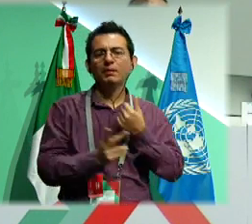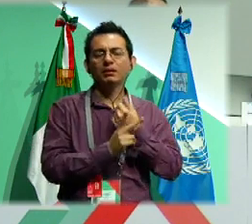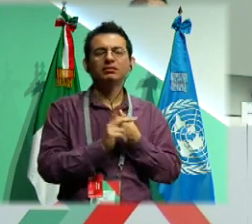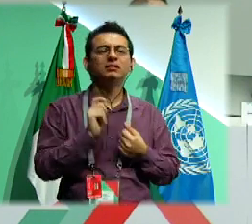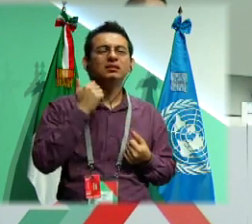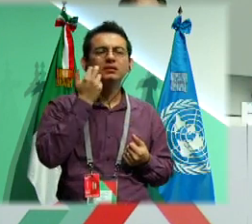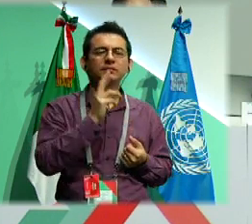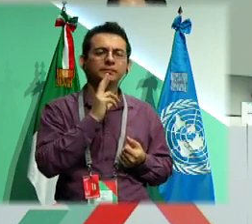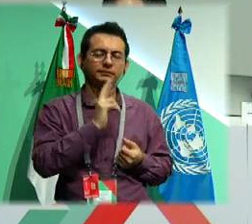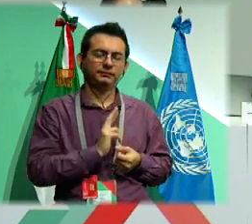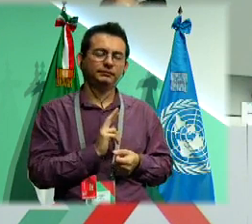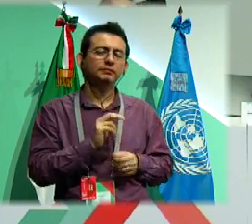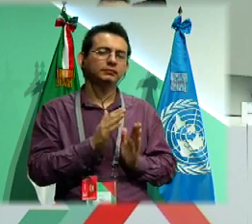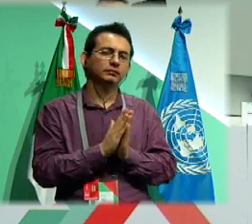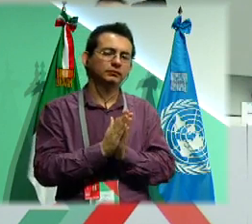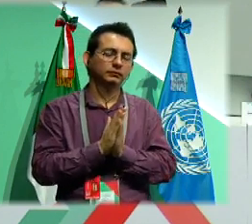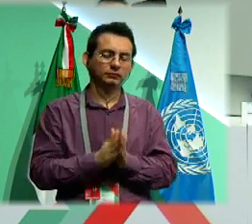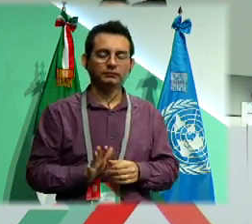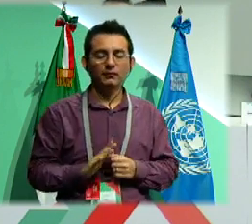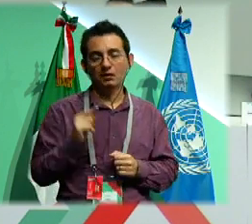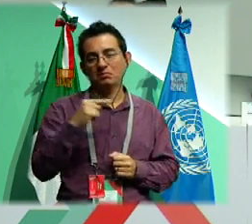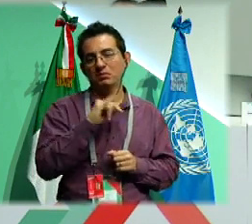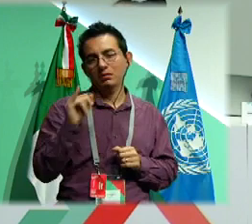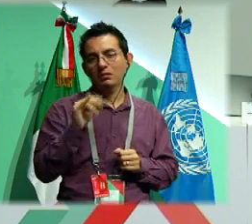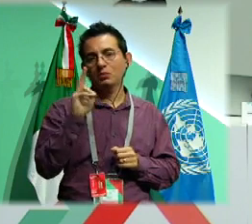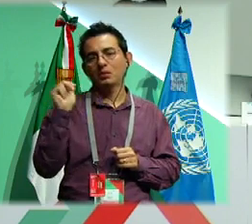Est-ce que quelqu'un veut répondre?